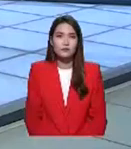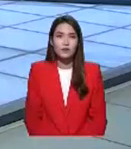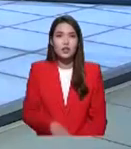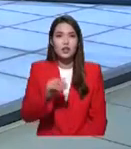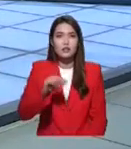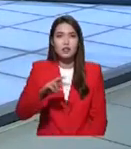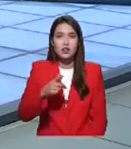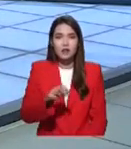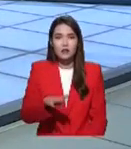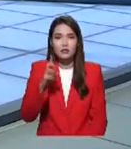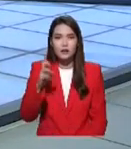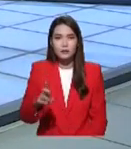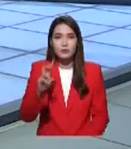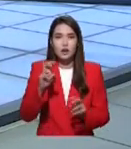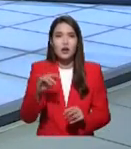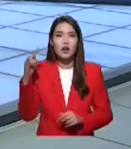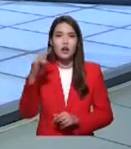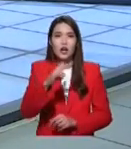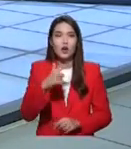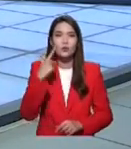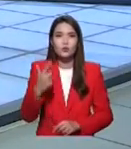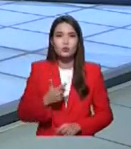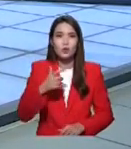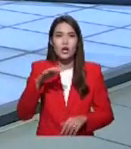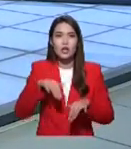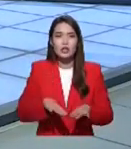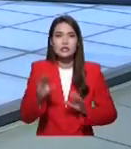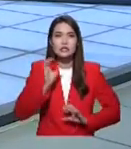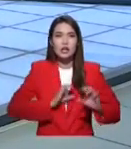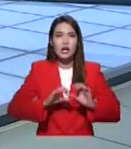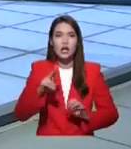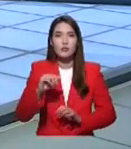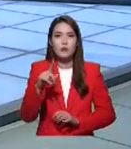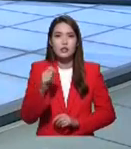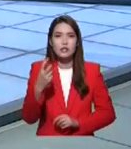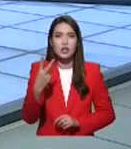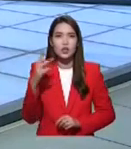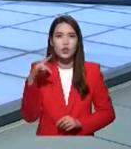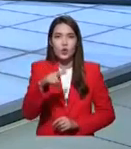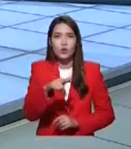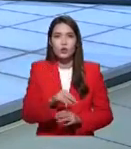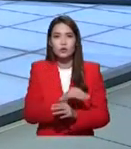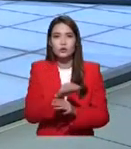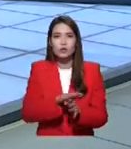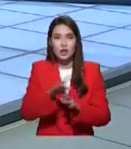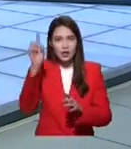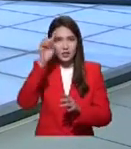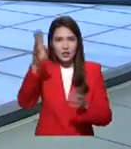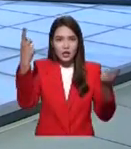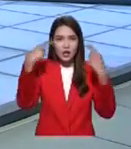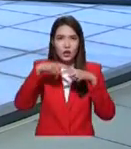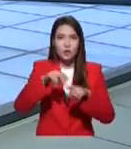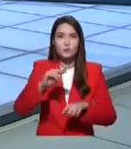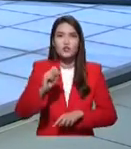Талғат Бегелденов атындағы әуе қорғаныс күштері әскери институтының базасы 2 ұшақпен толықты. Заманауи ұшақтар Чехия